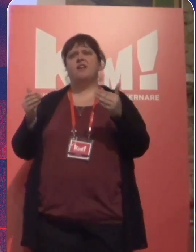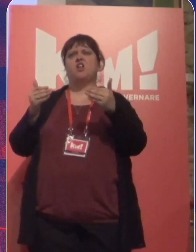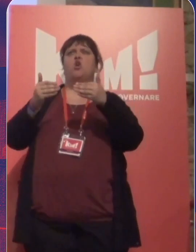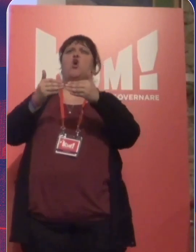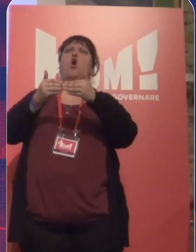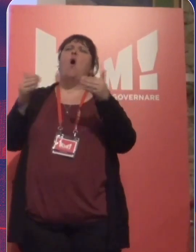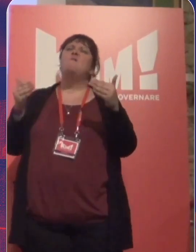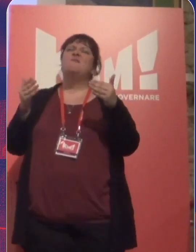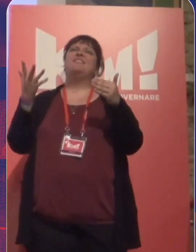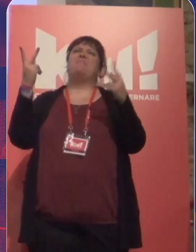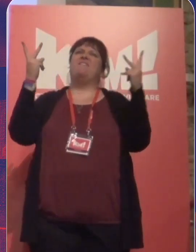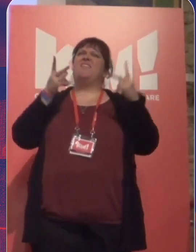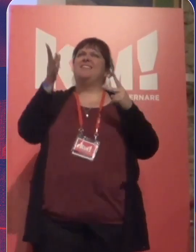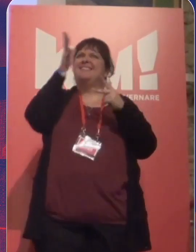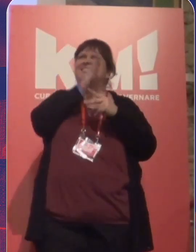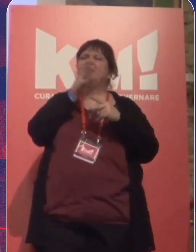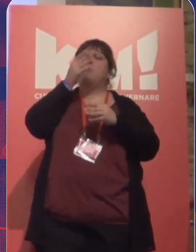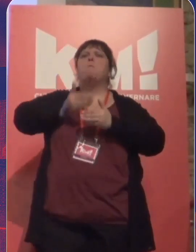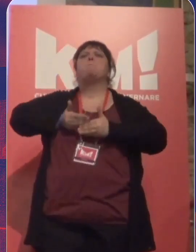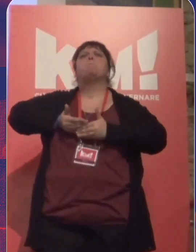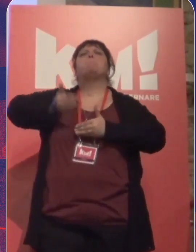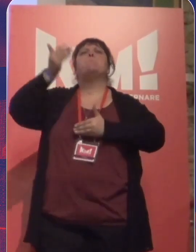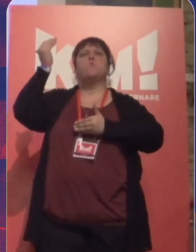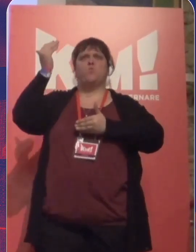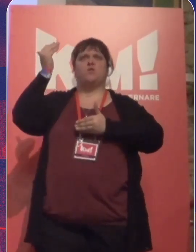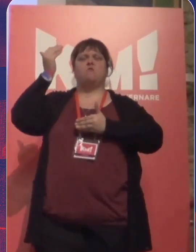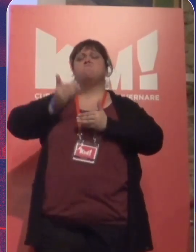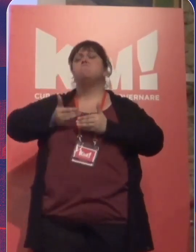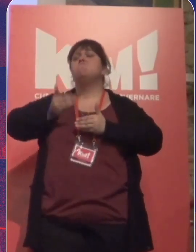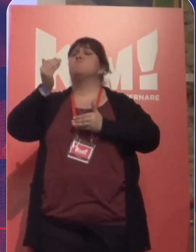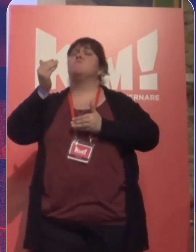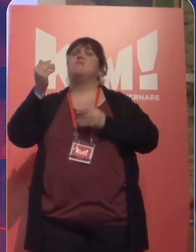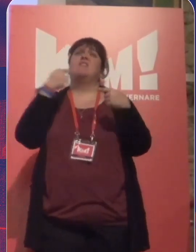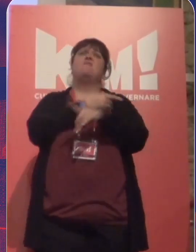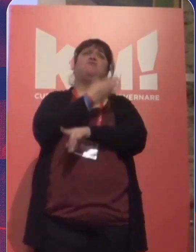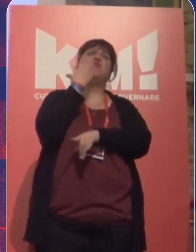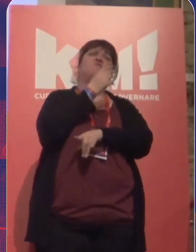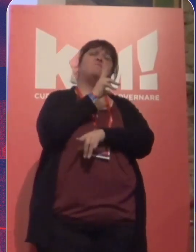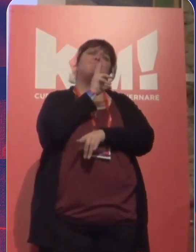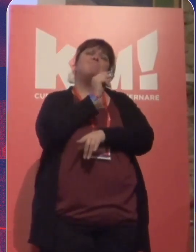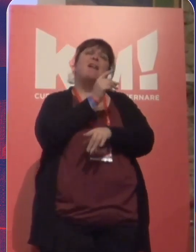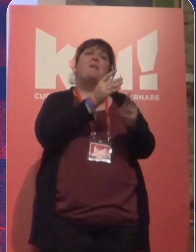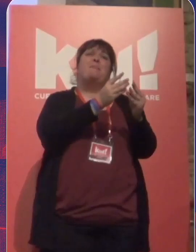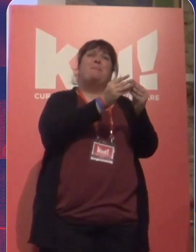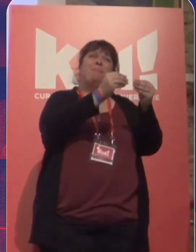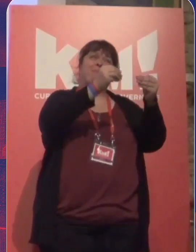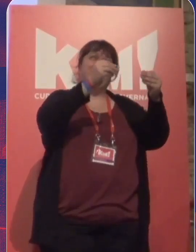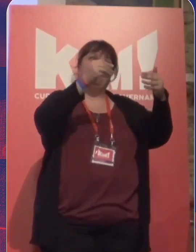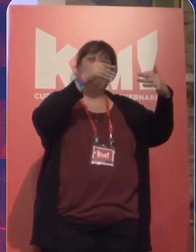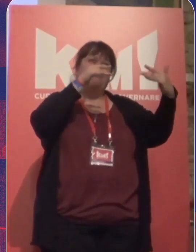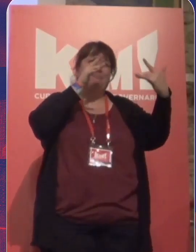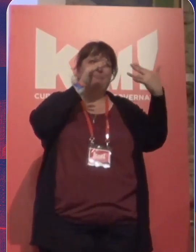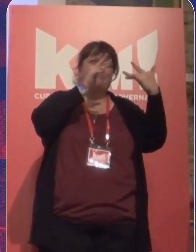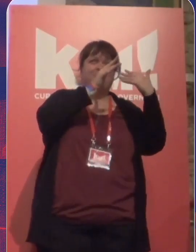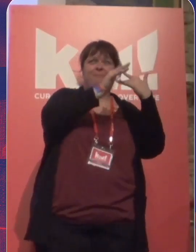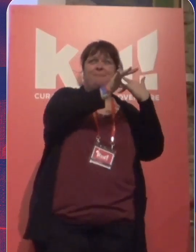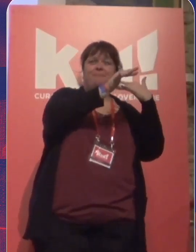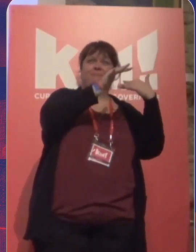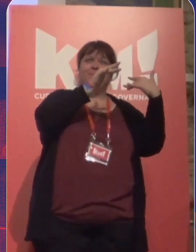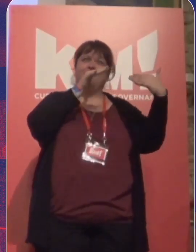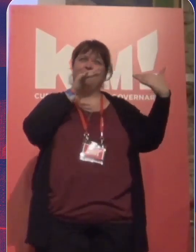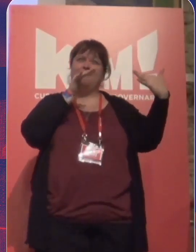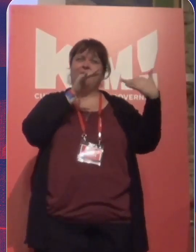muri che non ha le membrane porose di cui parla freud assomigliano più al muri e non